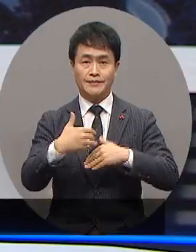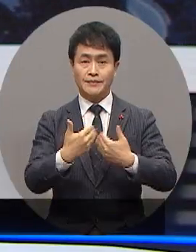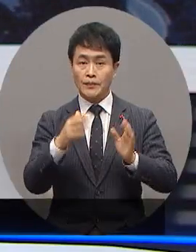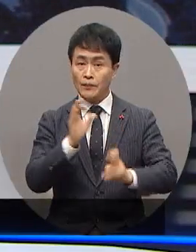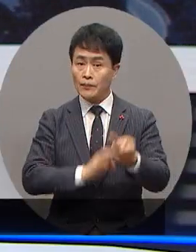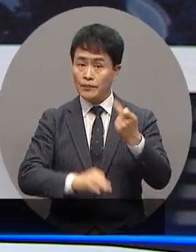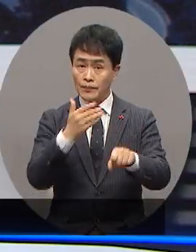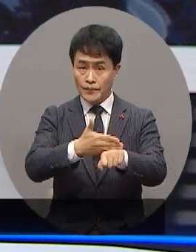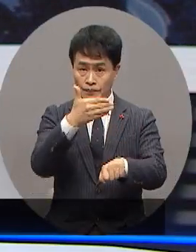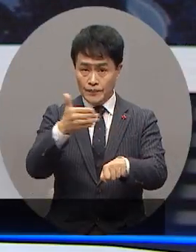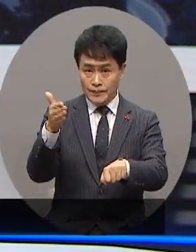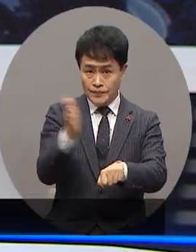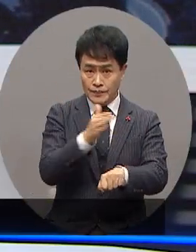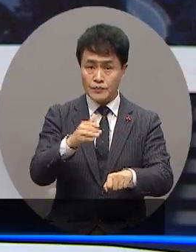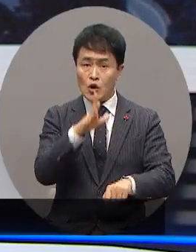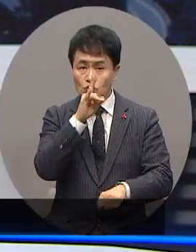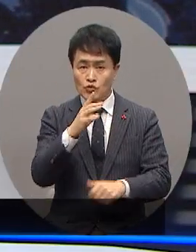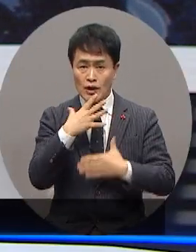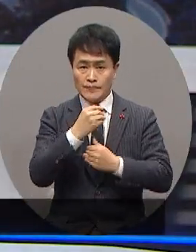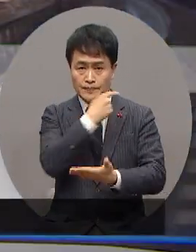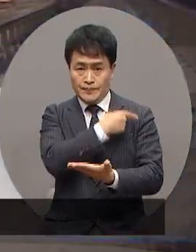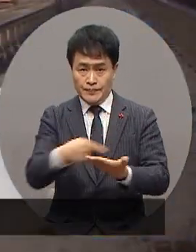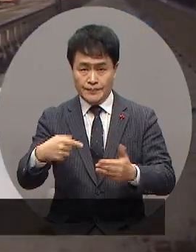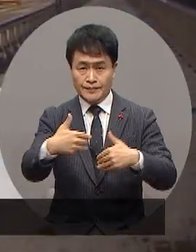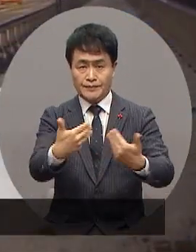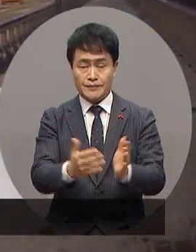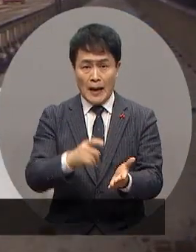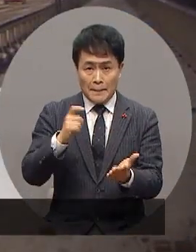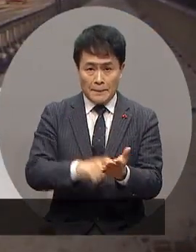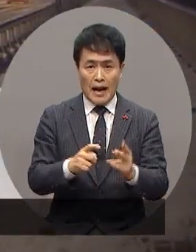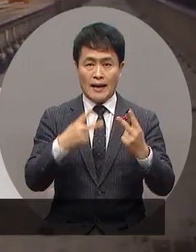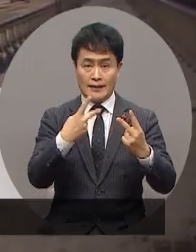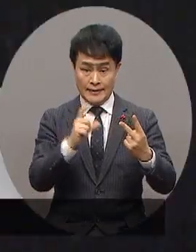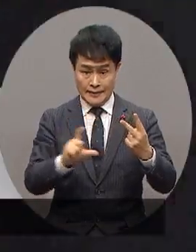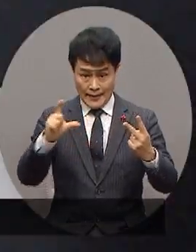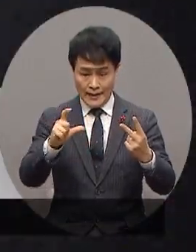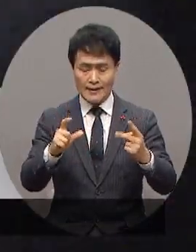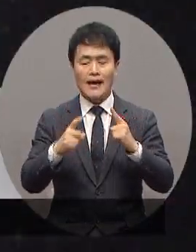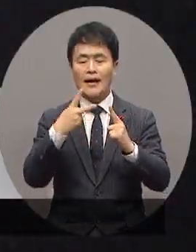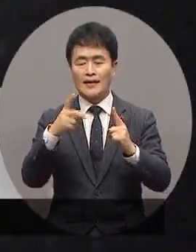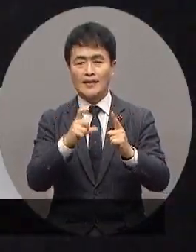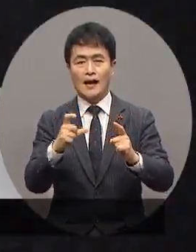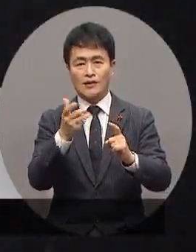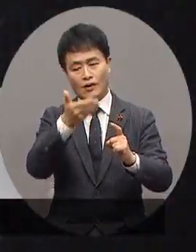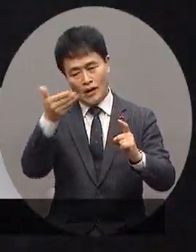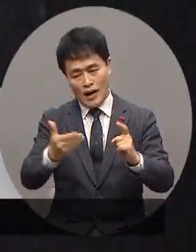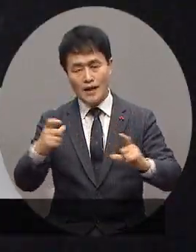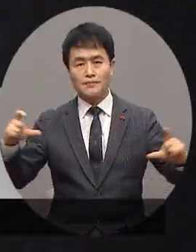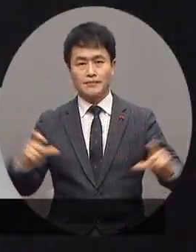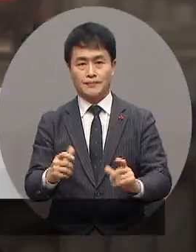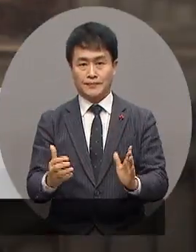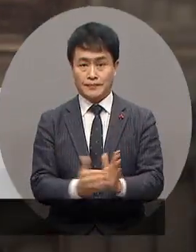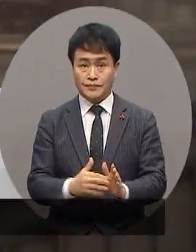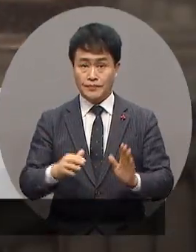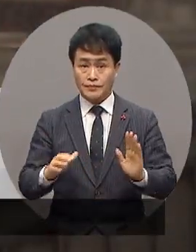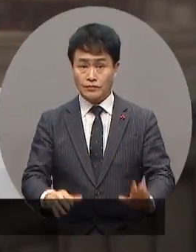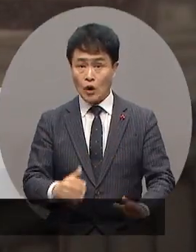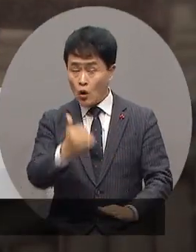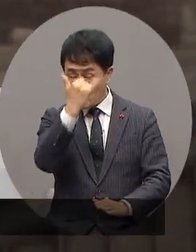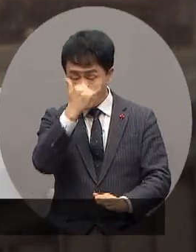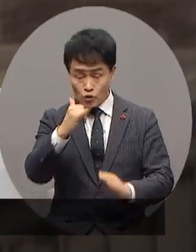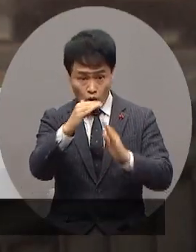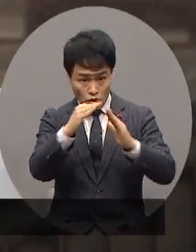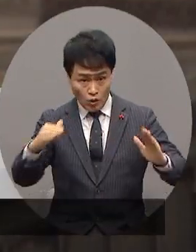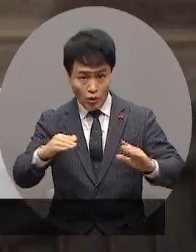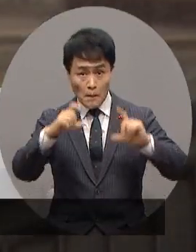행정안전부는 오늘 오전 9시를 기해 중앙재난안전대책본부 비상 2단계를 1단계로 하향 조정했습니다. 이는 충청